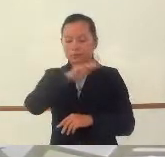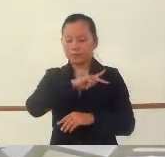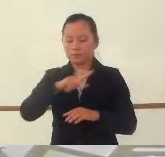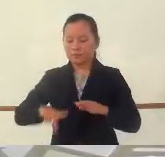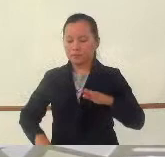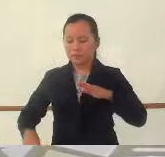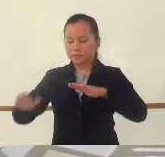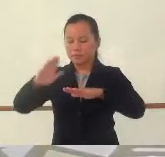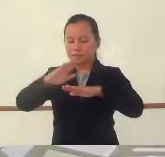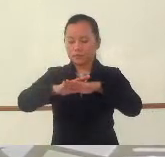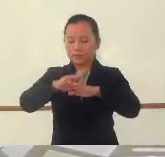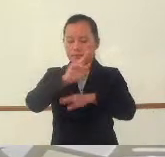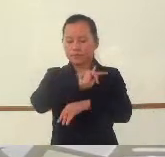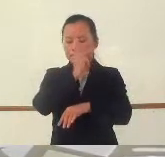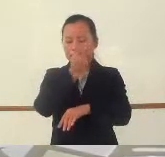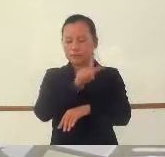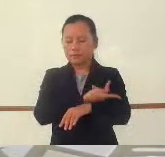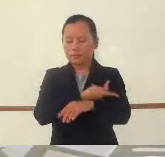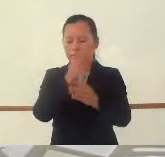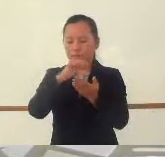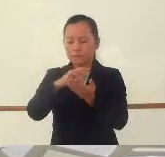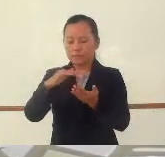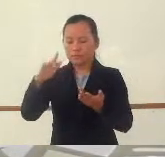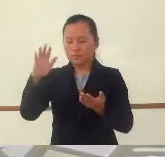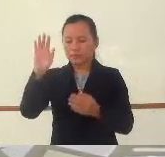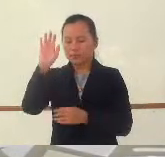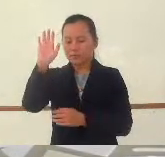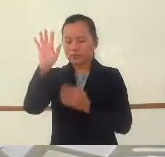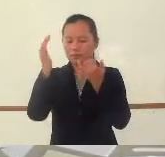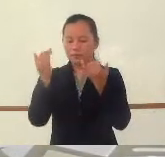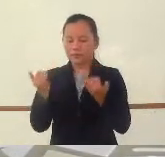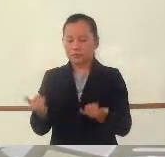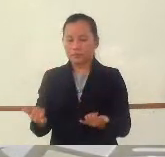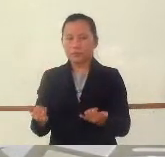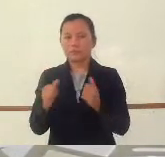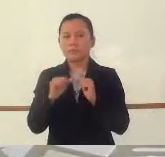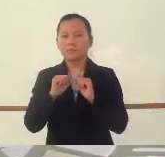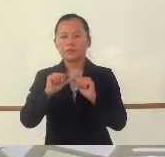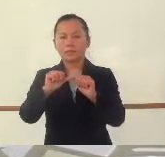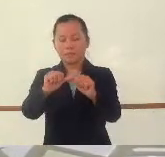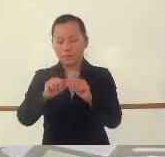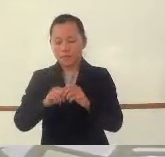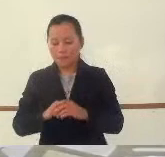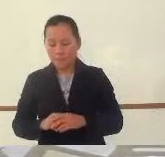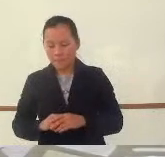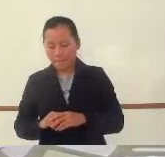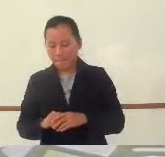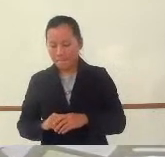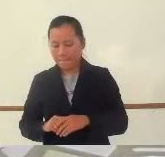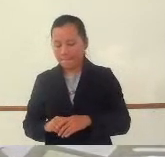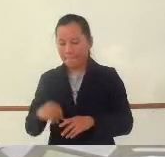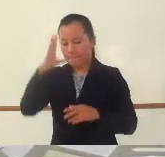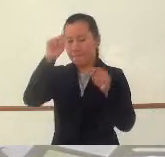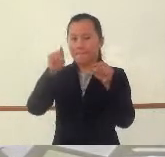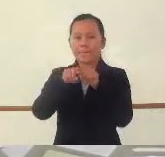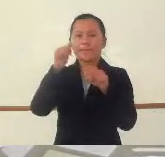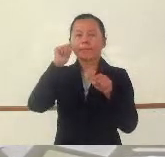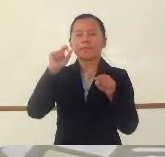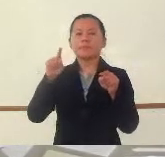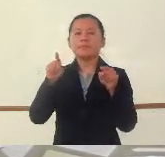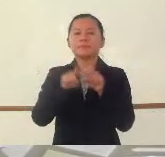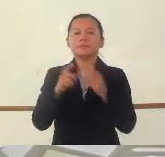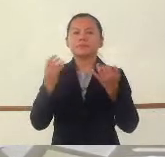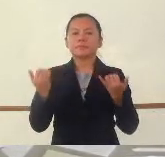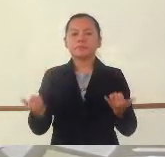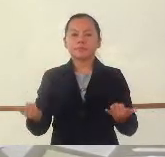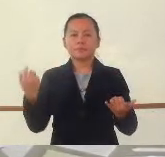Raja yang mulia dan berkuasa untuk selama-lamanya. Saudara-saudari, marilah kita